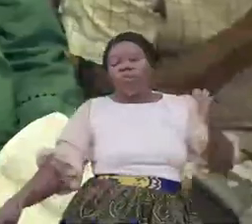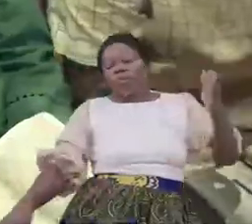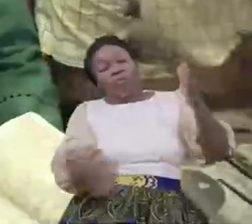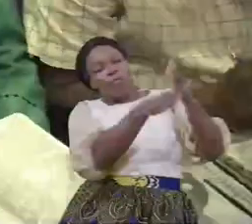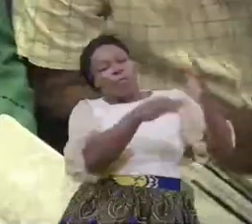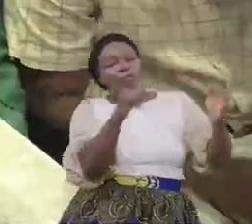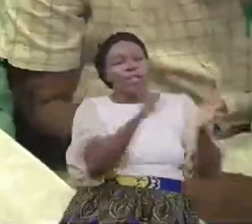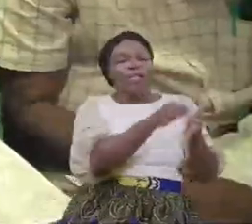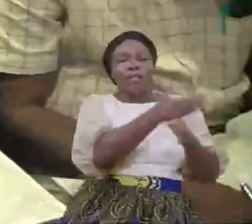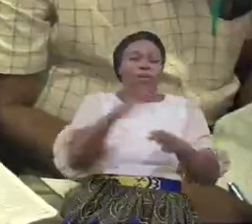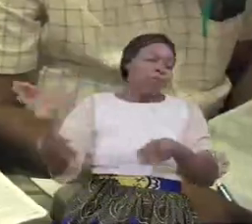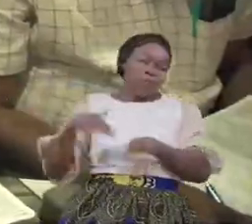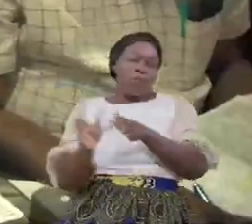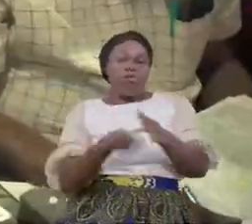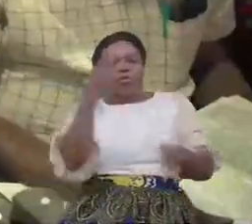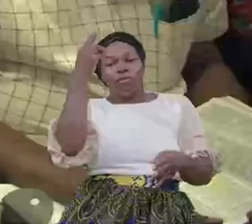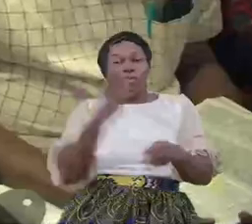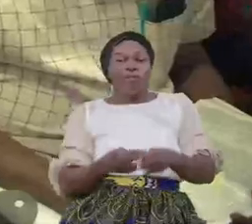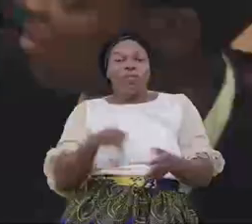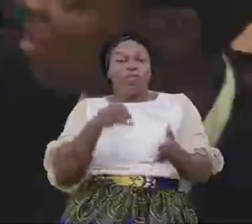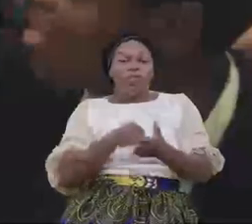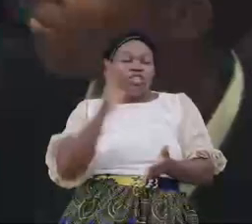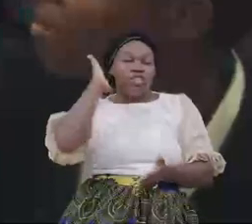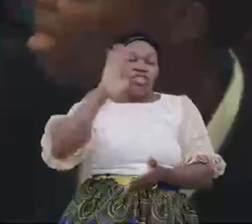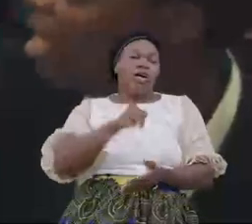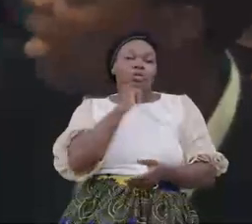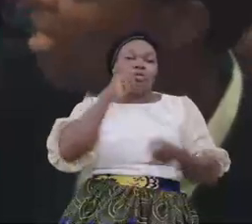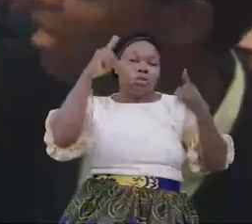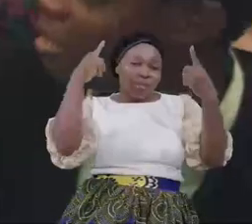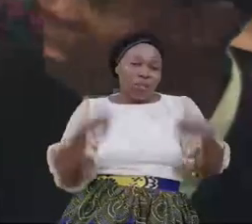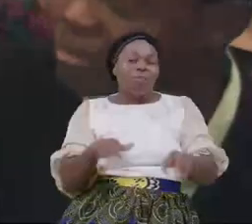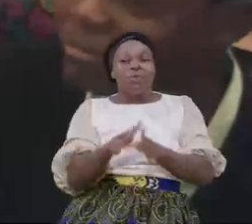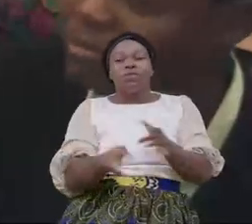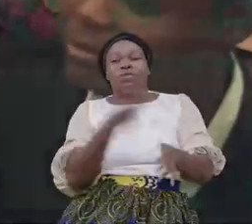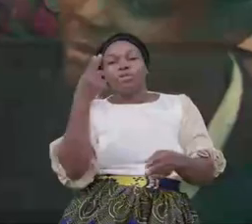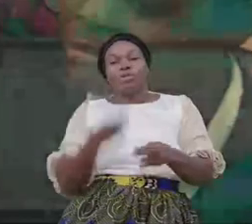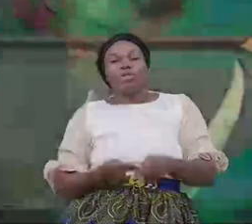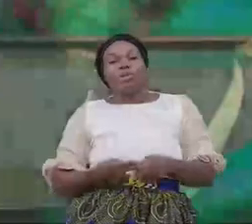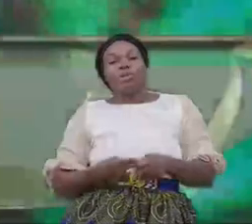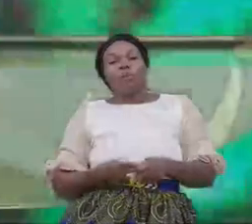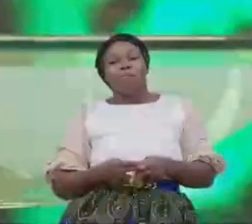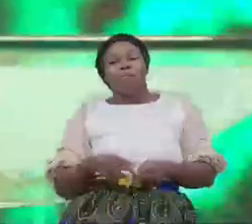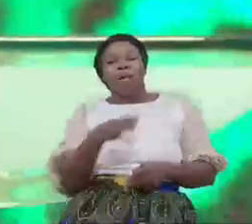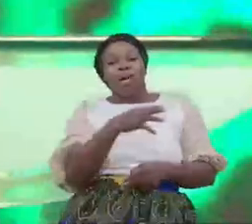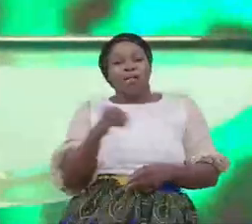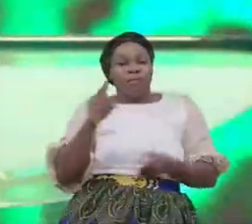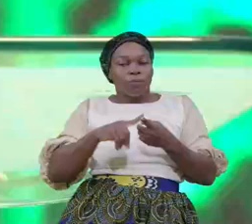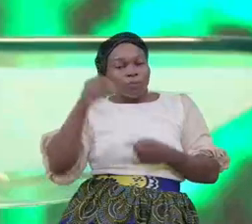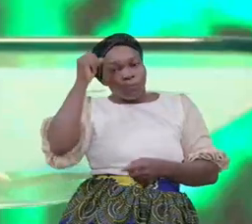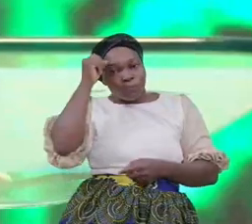dans le caniveau. Cela n'arrivera pas. Mais comprenez,